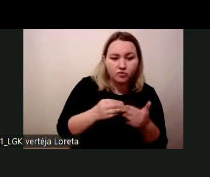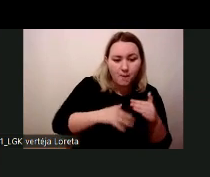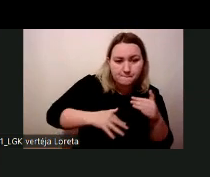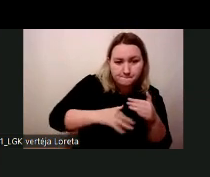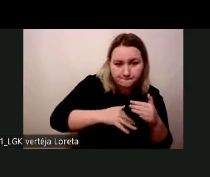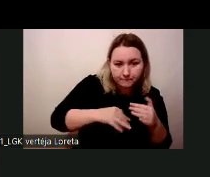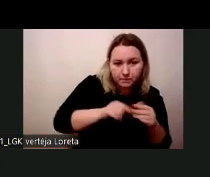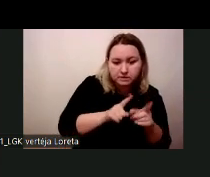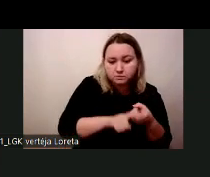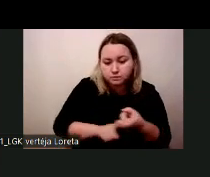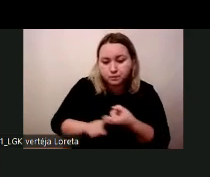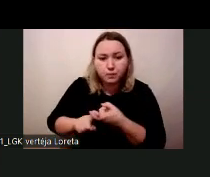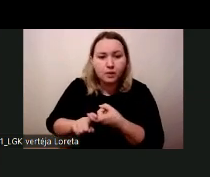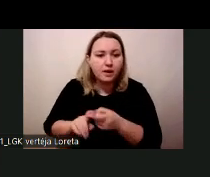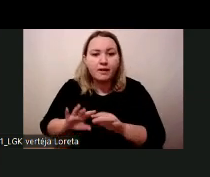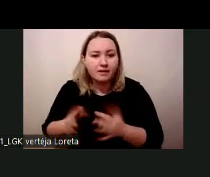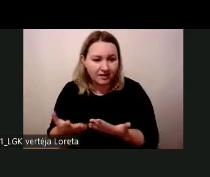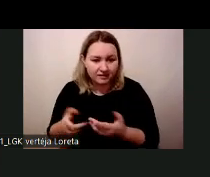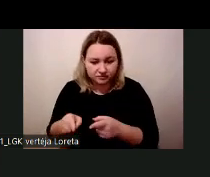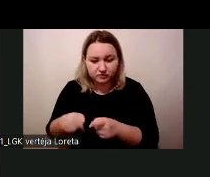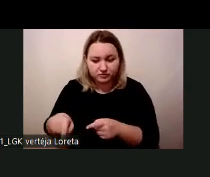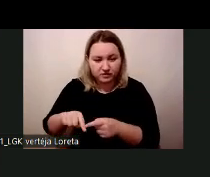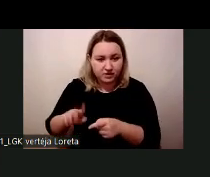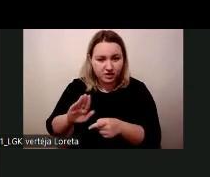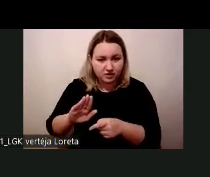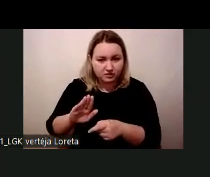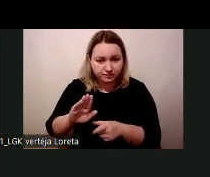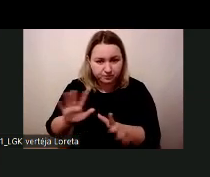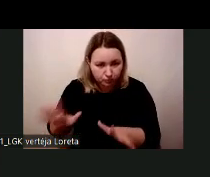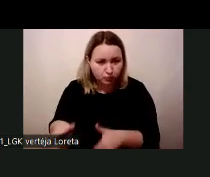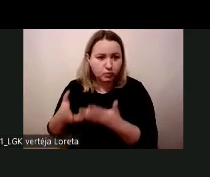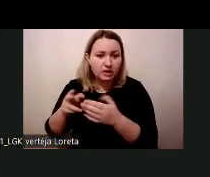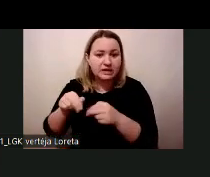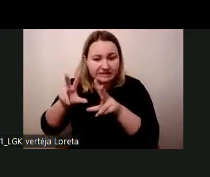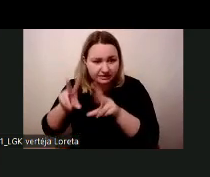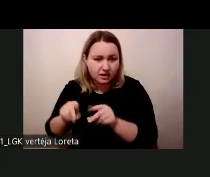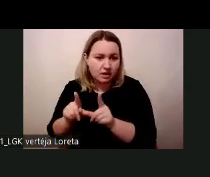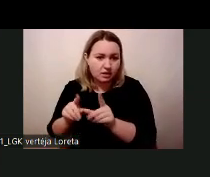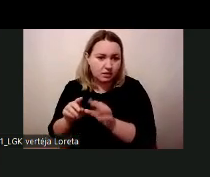kad išugdysime iš tikrųjų tinkamą raštingumo